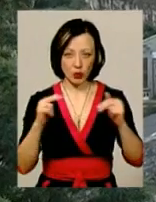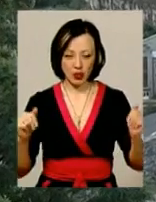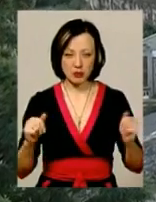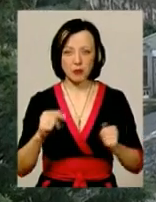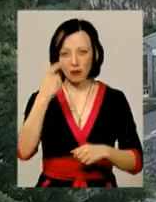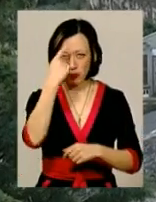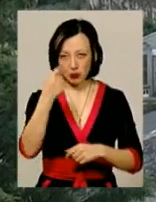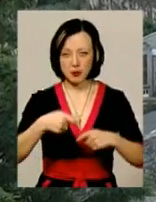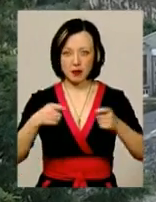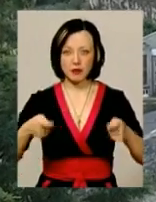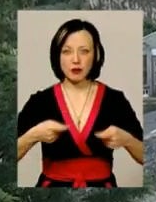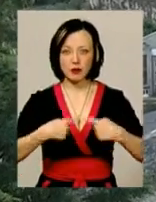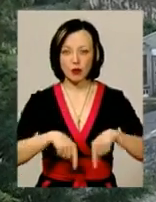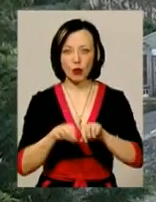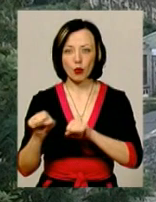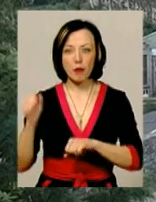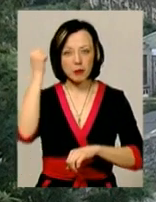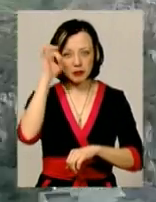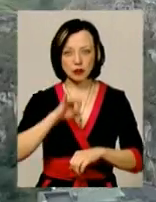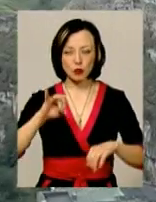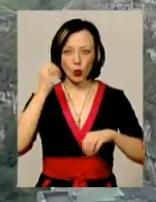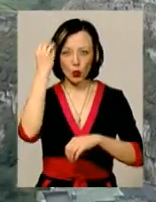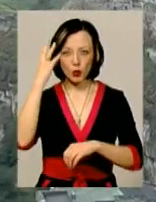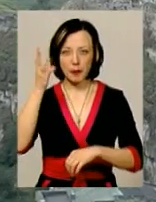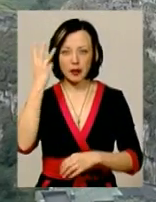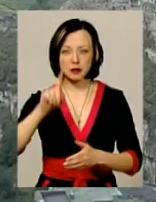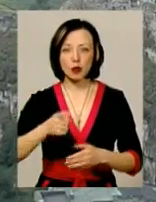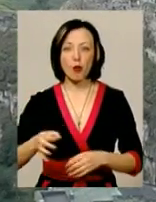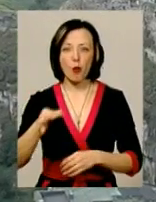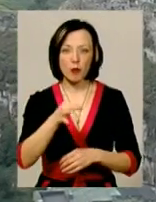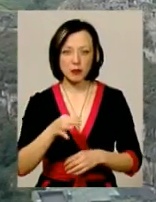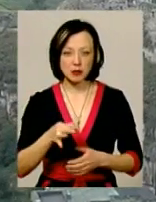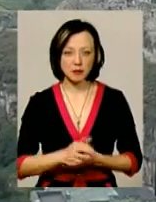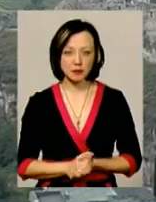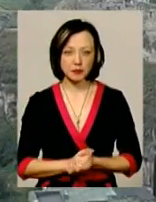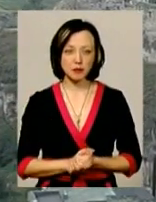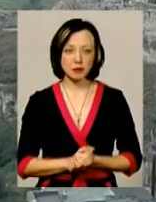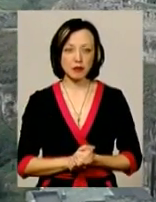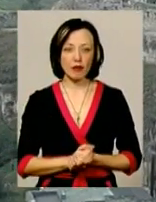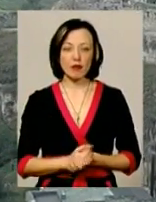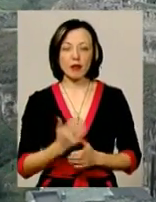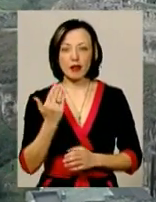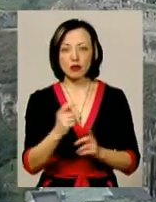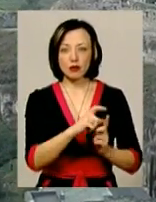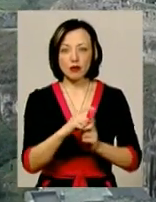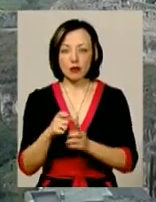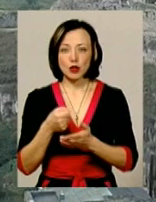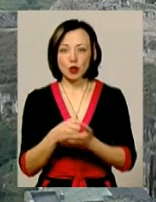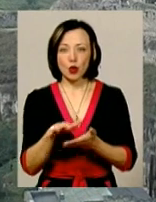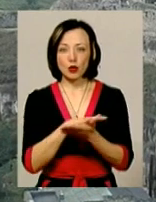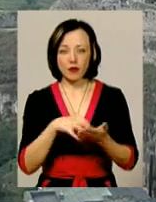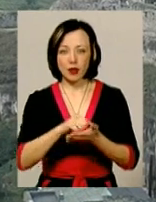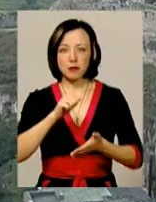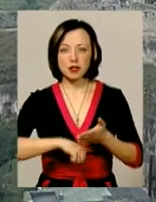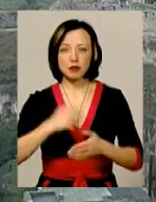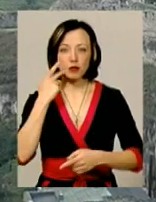повідомив завідувач відділу охорони пам'яток історії та культури у Хмельницькій області Сергій Шпаковський. За його словами, до руйнування також